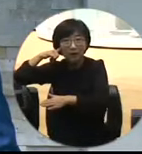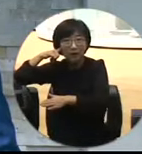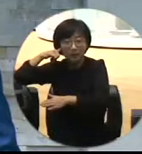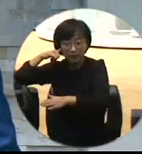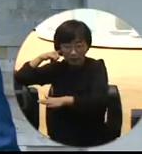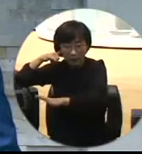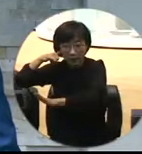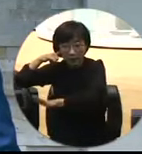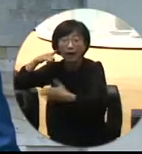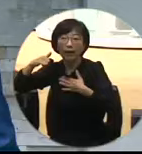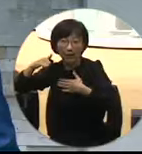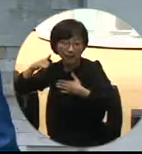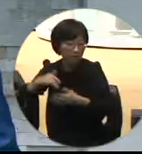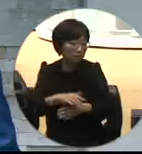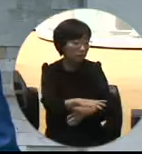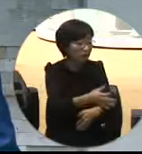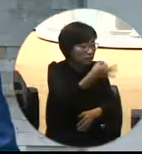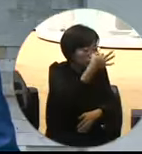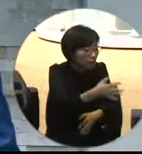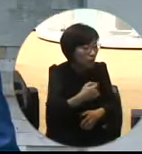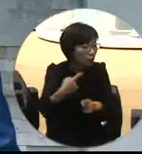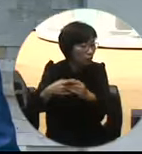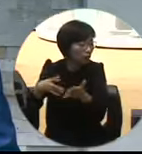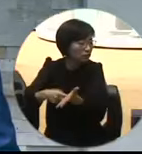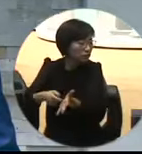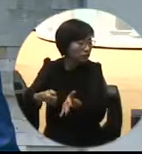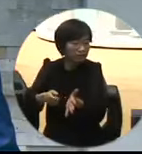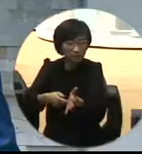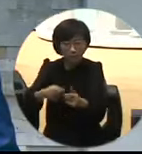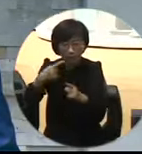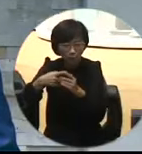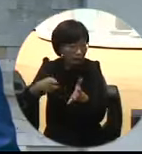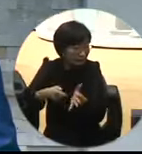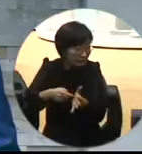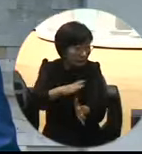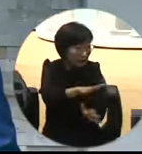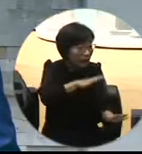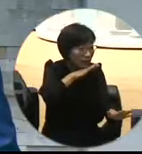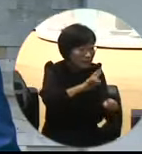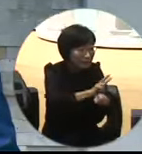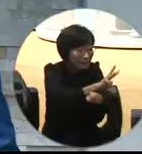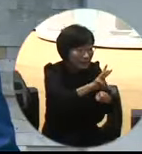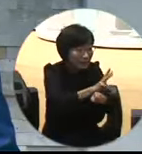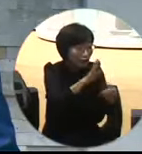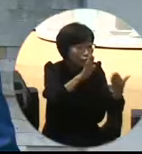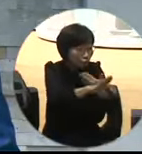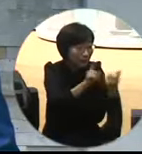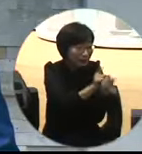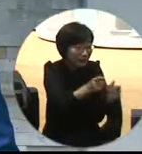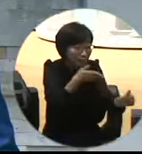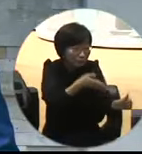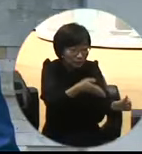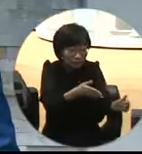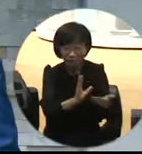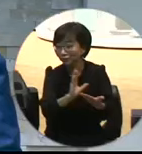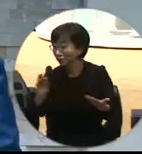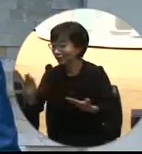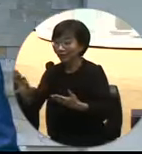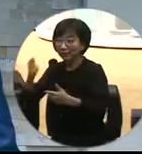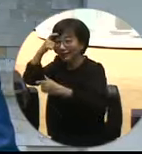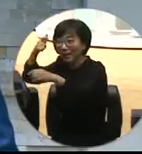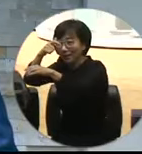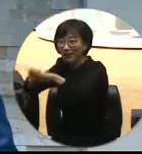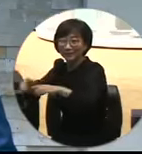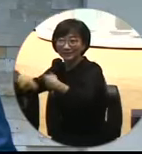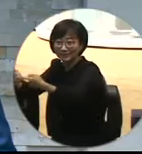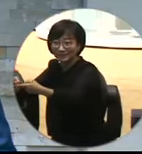내가 지금 교회 갑판에 가야 됩니다. 한 시간 후에 세 시간 후에 다시 봅시다. 갔다 왔다. 가고 없어요. 근데 그분이 그